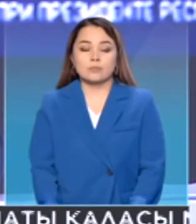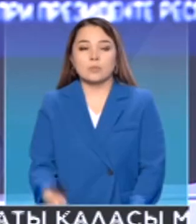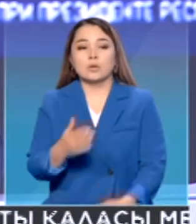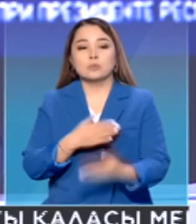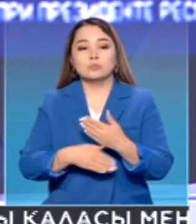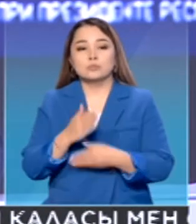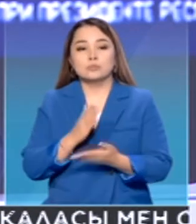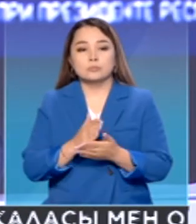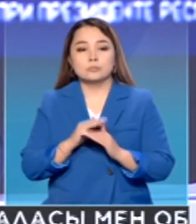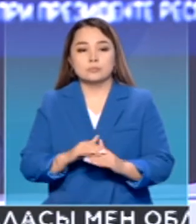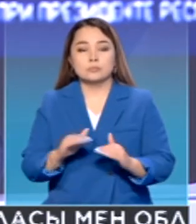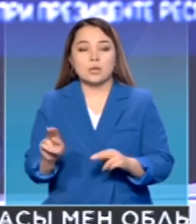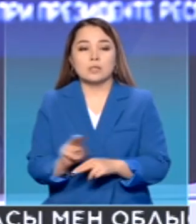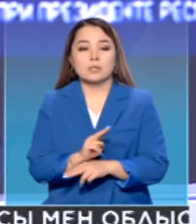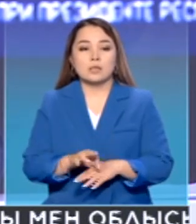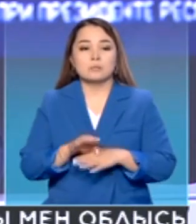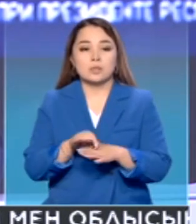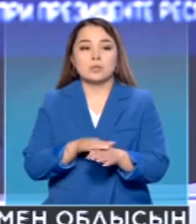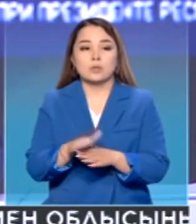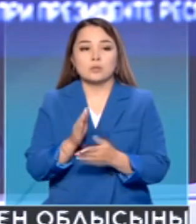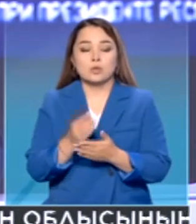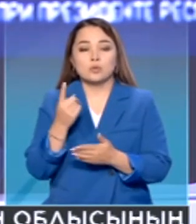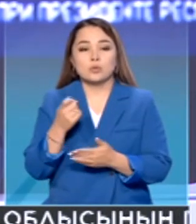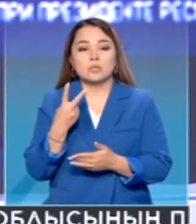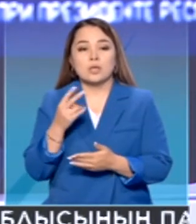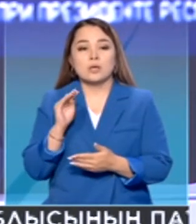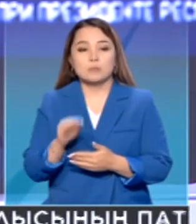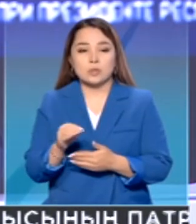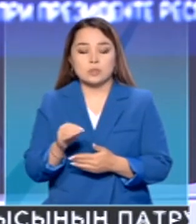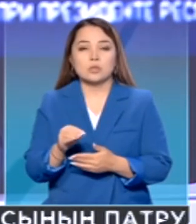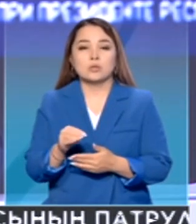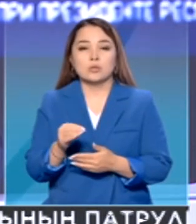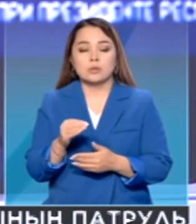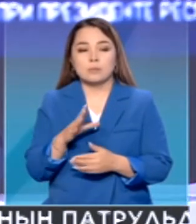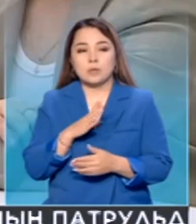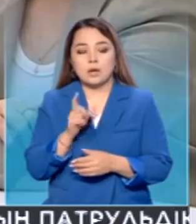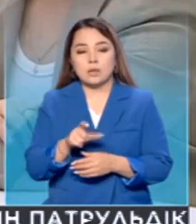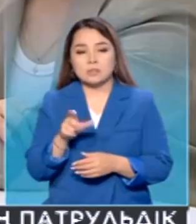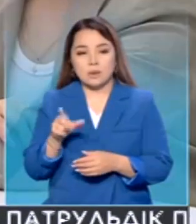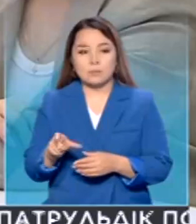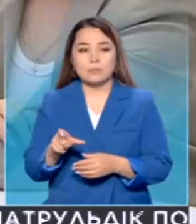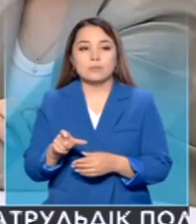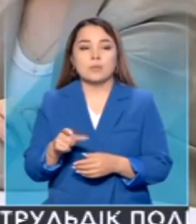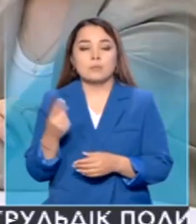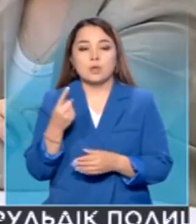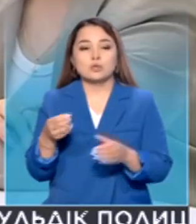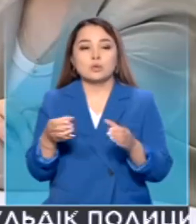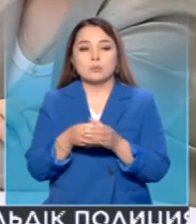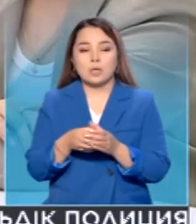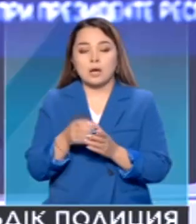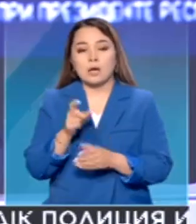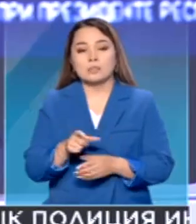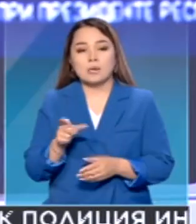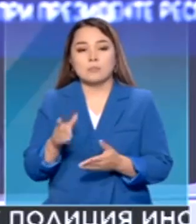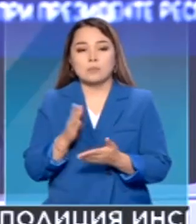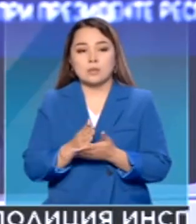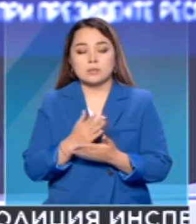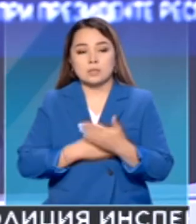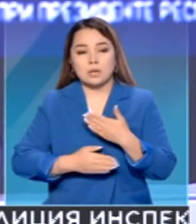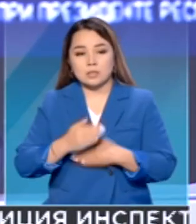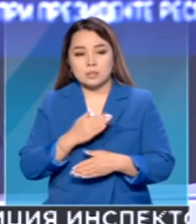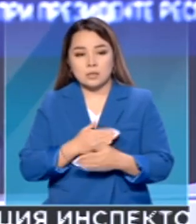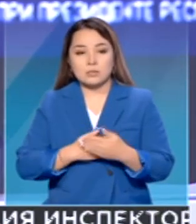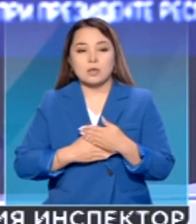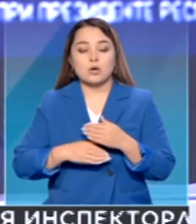Мүгедектігі бар баланы тәрбиелеушілерге 102 мың, 17 мың адамдарға және бірінші топтағы мүгедектігі бар